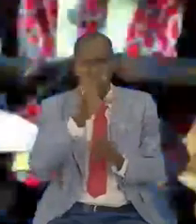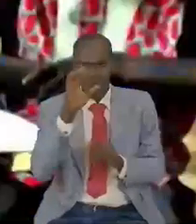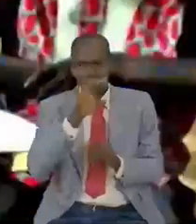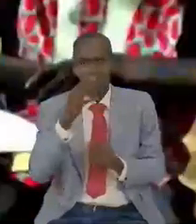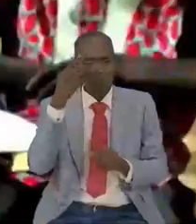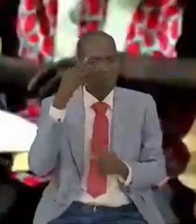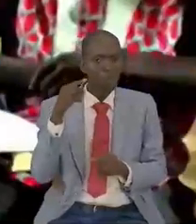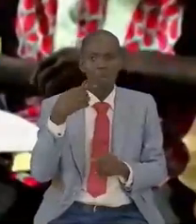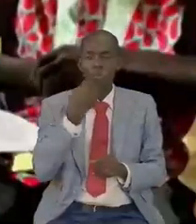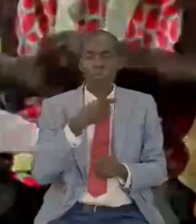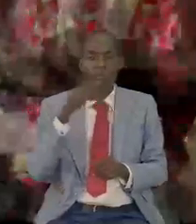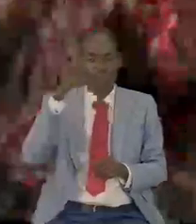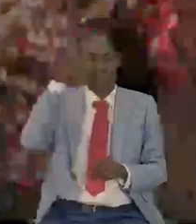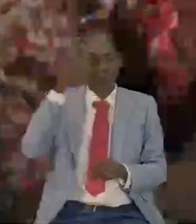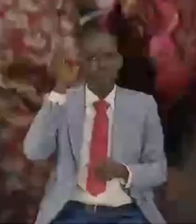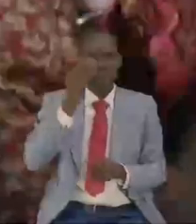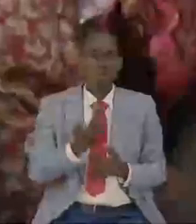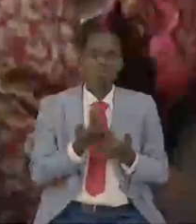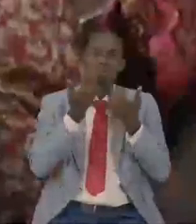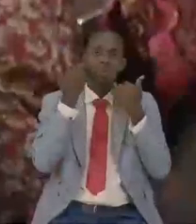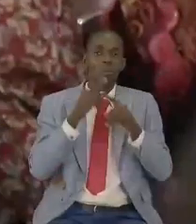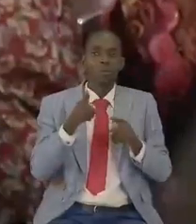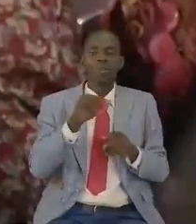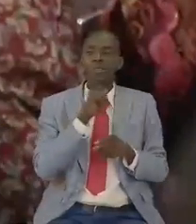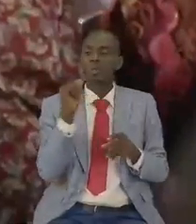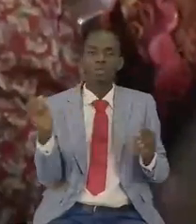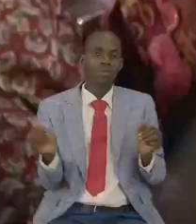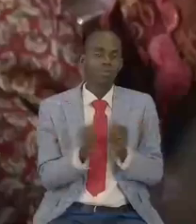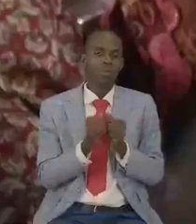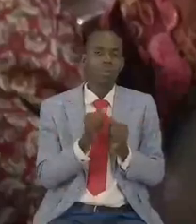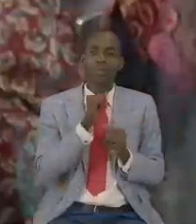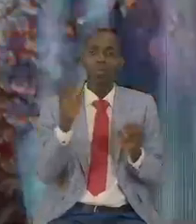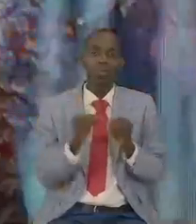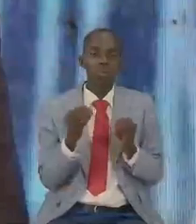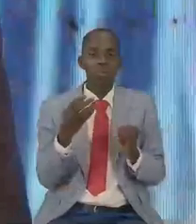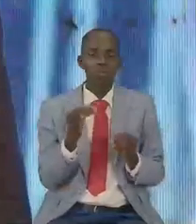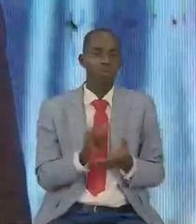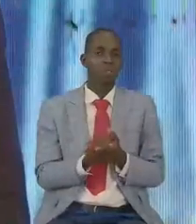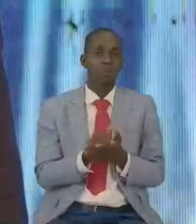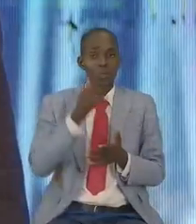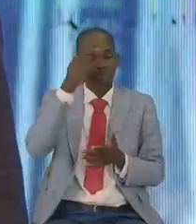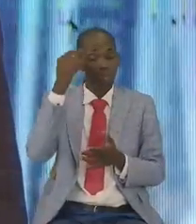Il cherche qui dévorer. Mais tu ne fais plus partie d'eux.